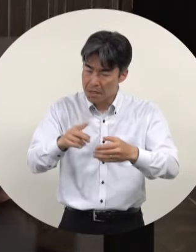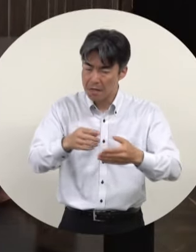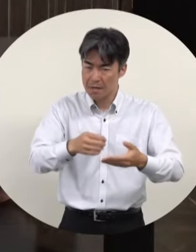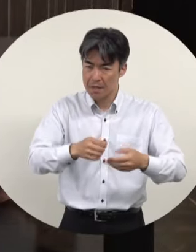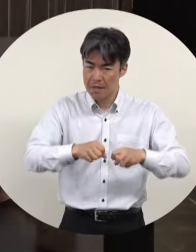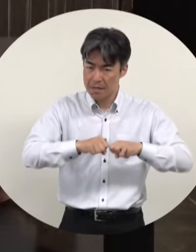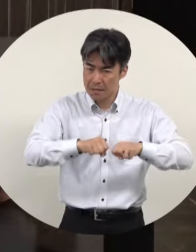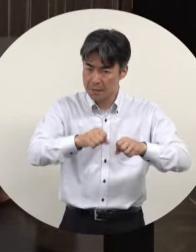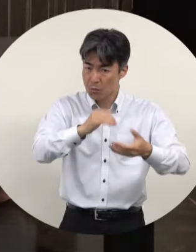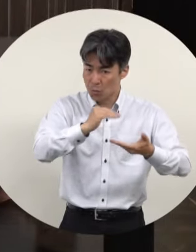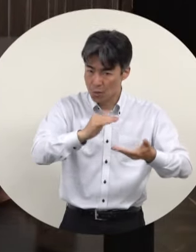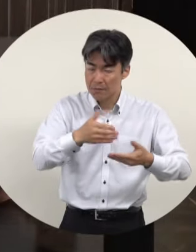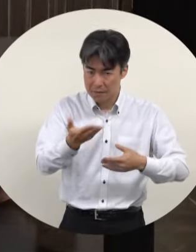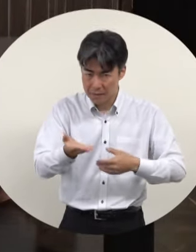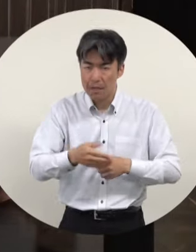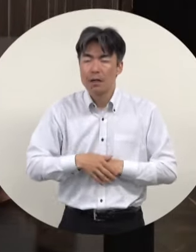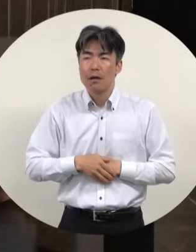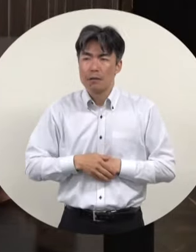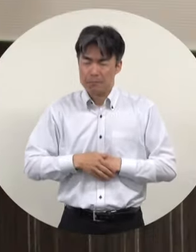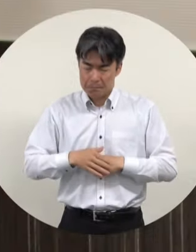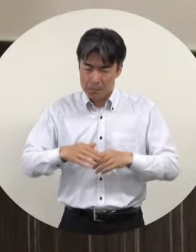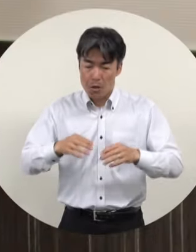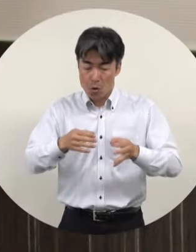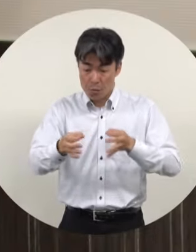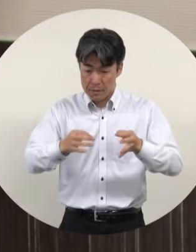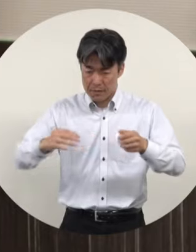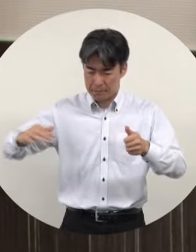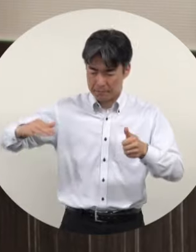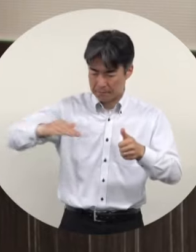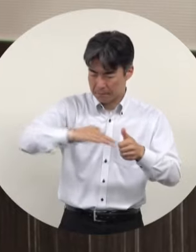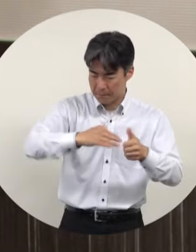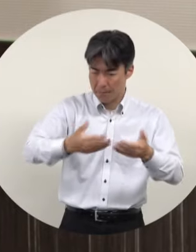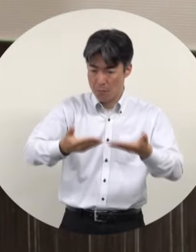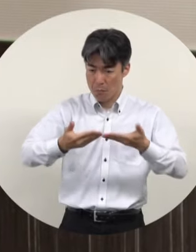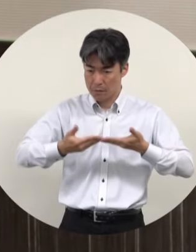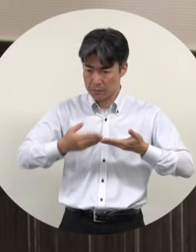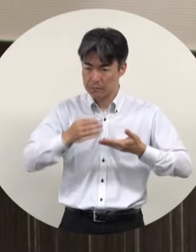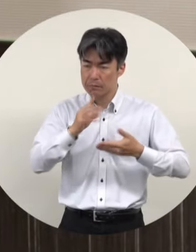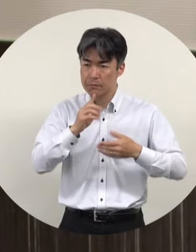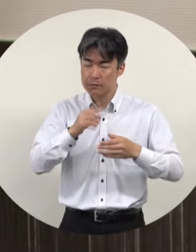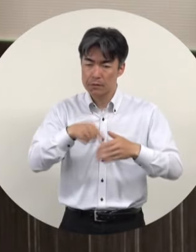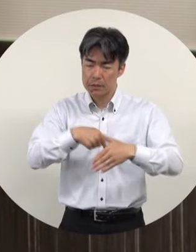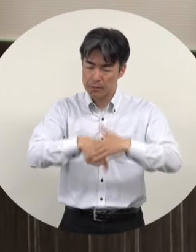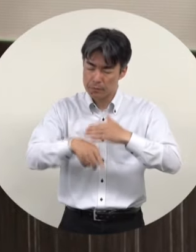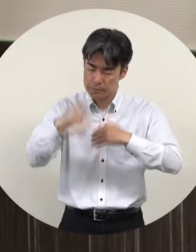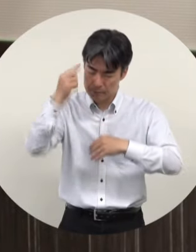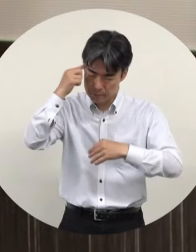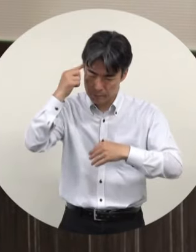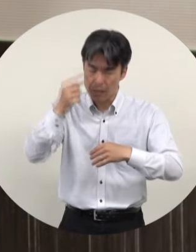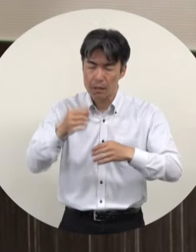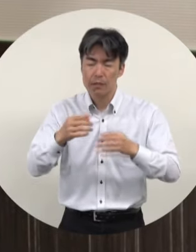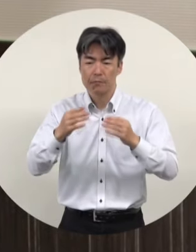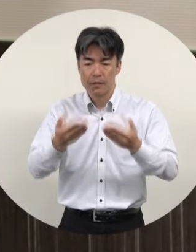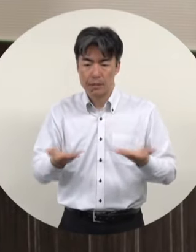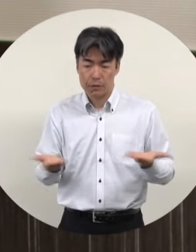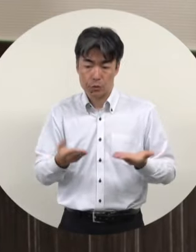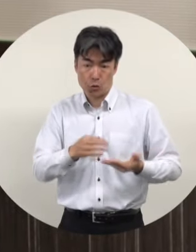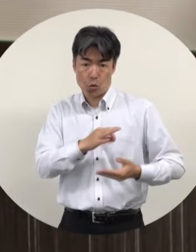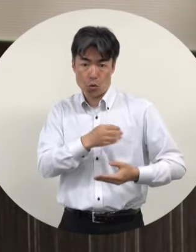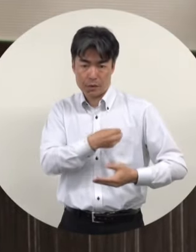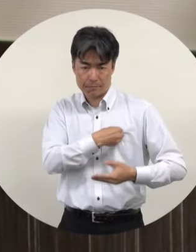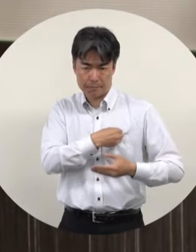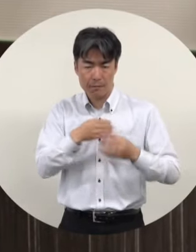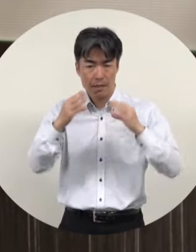心がけていることも合わせて教えてもらえますか？ まあ、そうですね、愛してもらえる理由としては、まあ、従業員のそういう笑